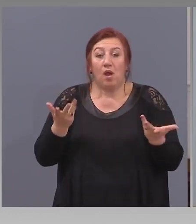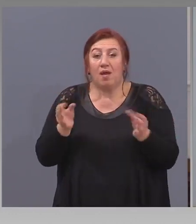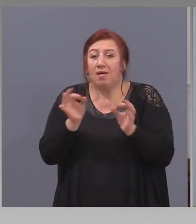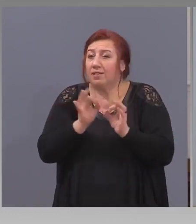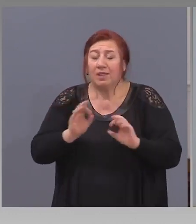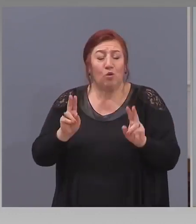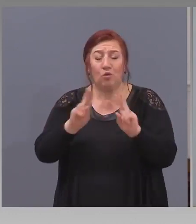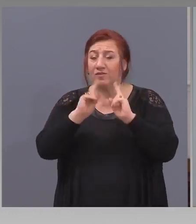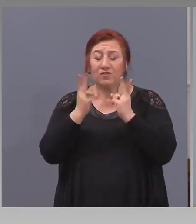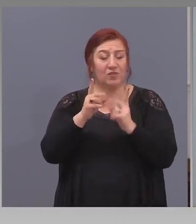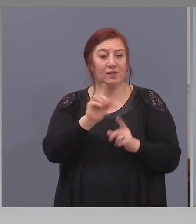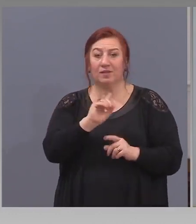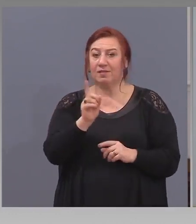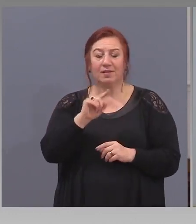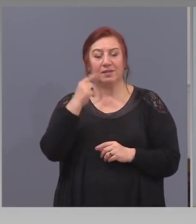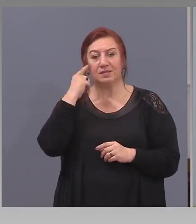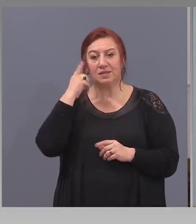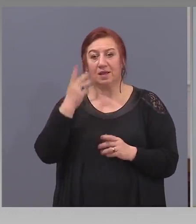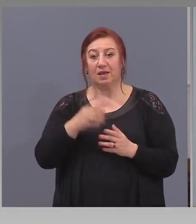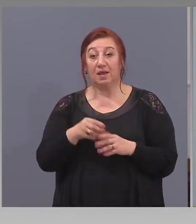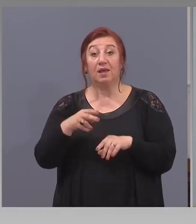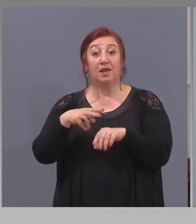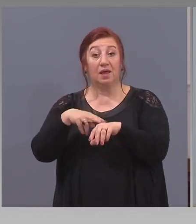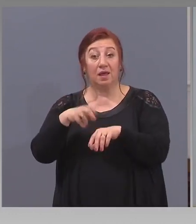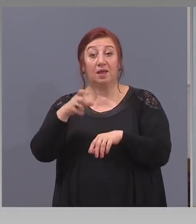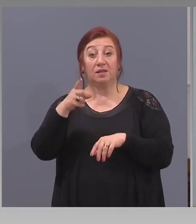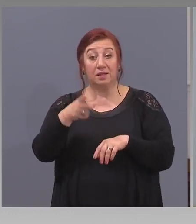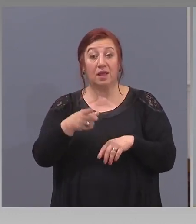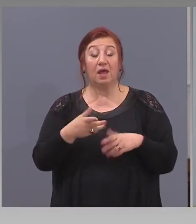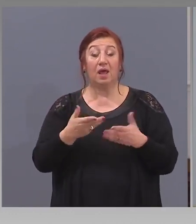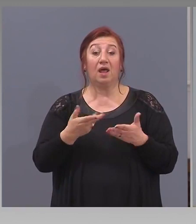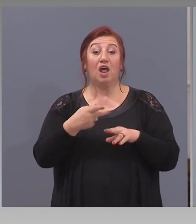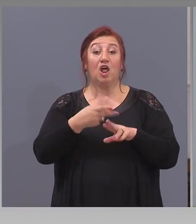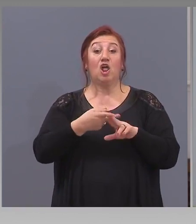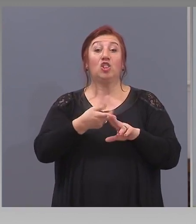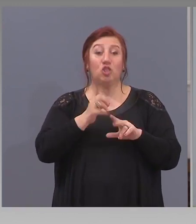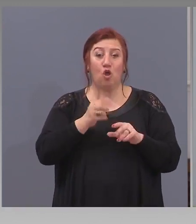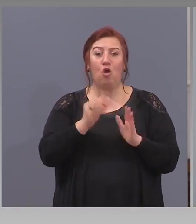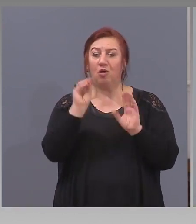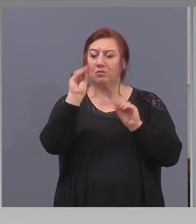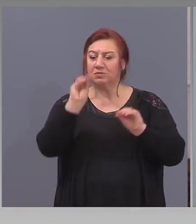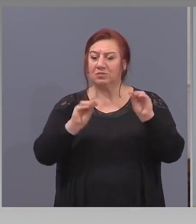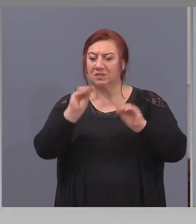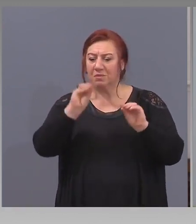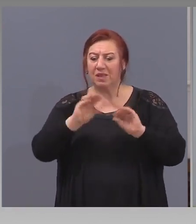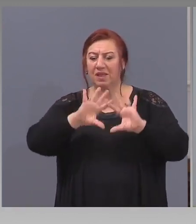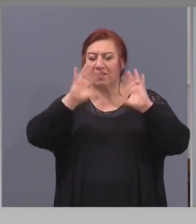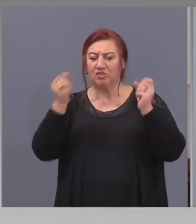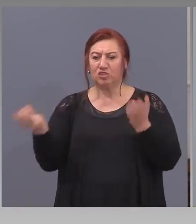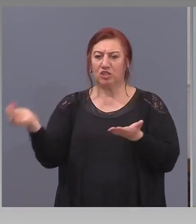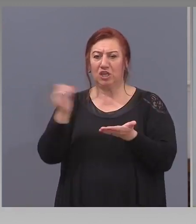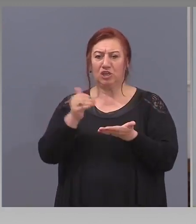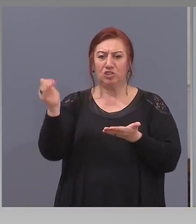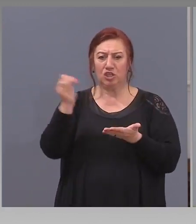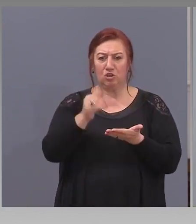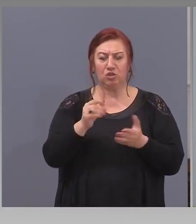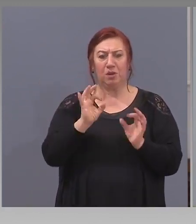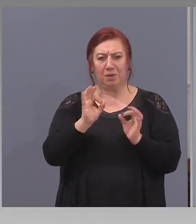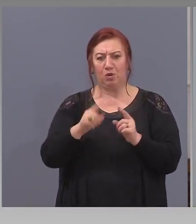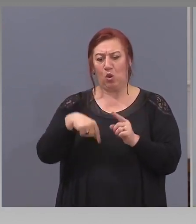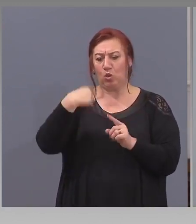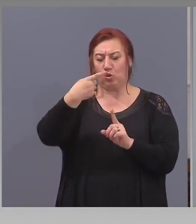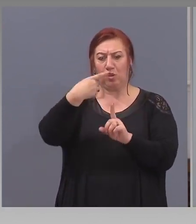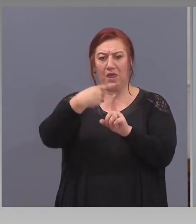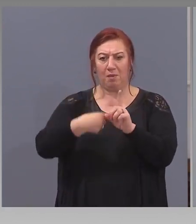света. Да, но сметките ще дойдат. Всички сметки, кредити, всичко ще дойде. Какво правят хората другия месец? Нали? Това